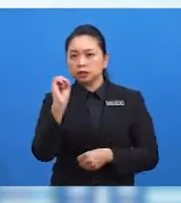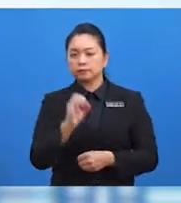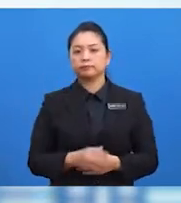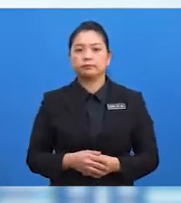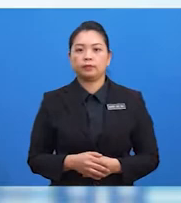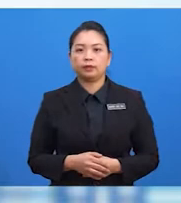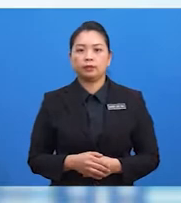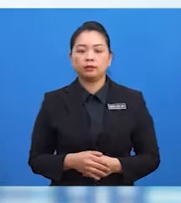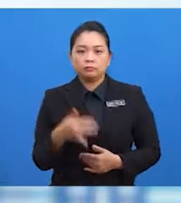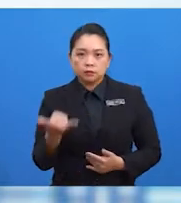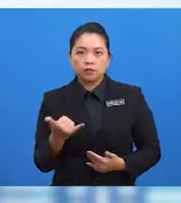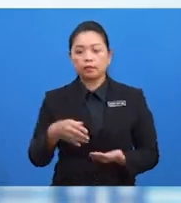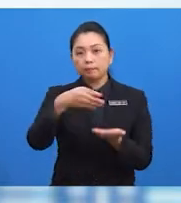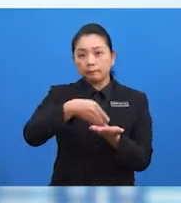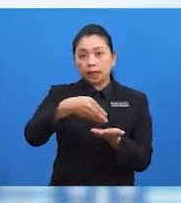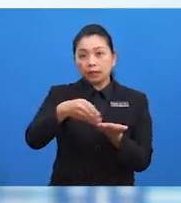Belanjawan seimbang.